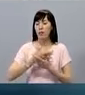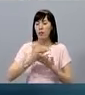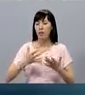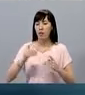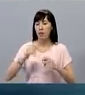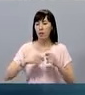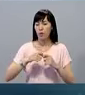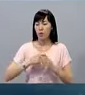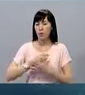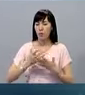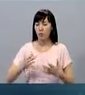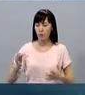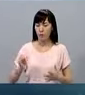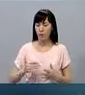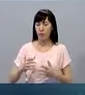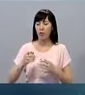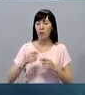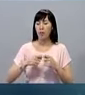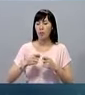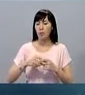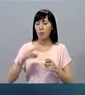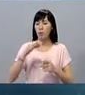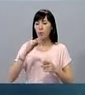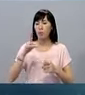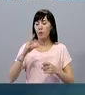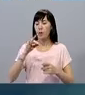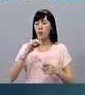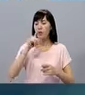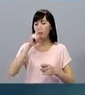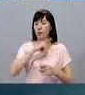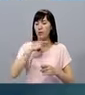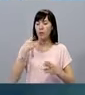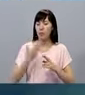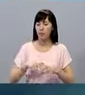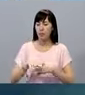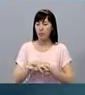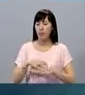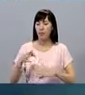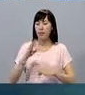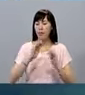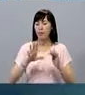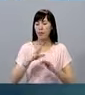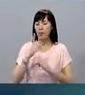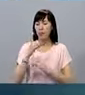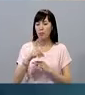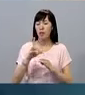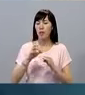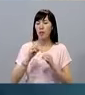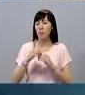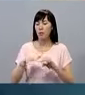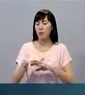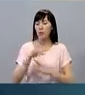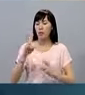изделия а также текстильные изделия мукой и мясо индейки кроме этого на территории области созданы 11 индустриальных зон где